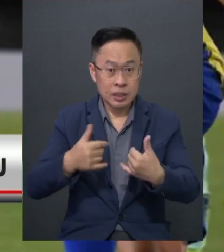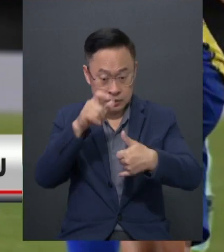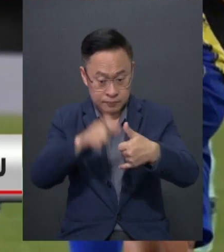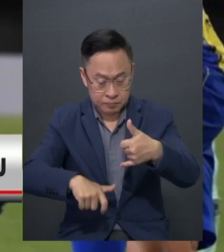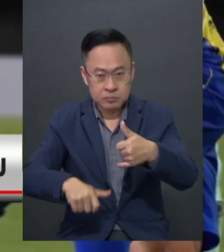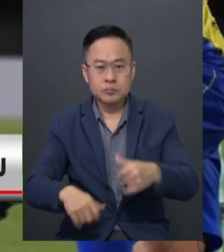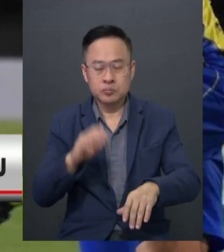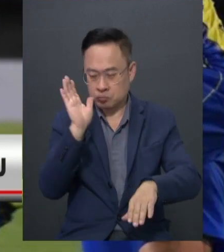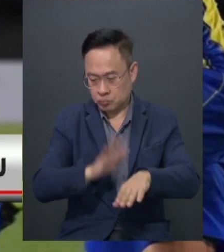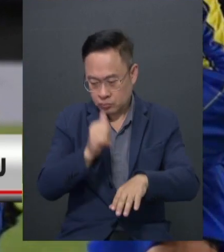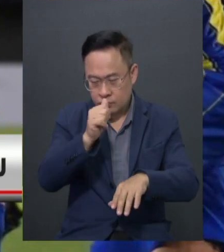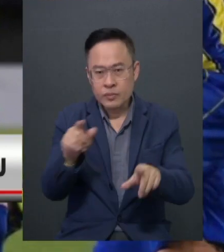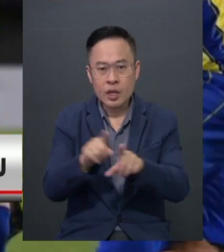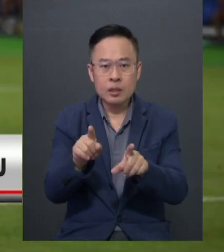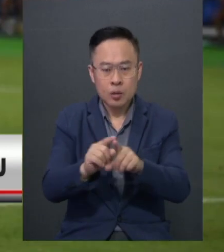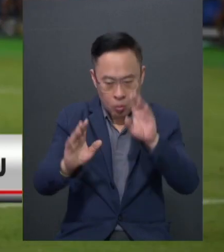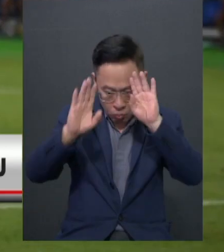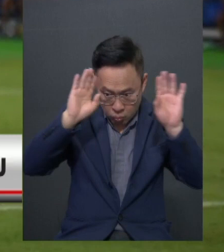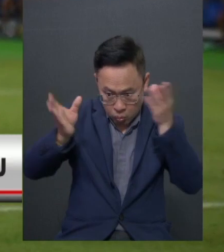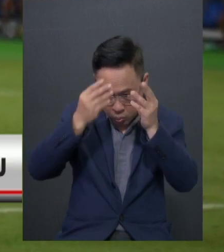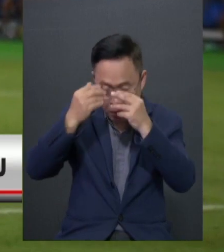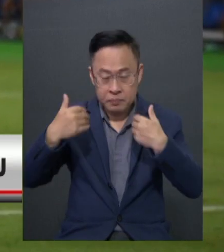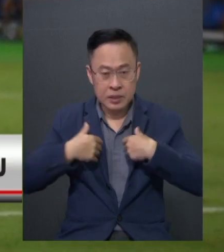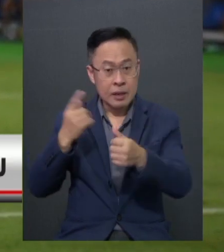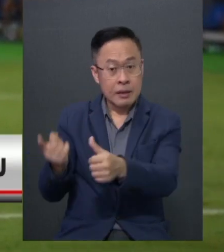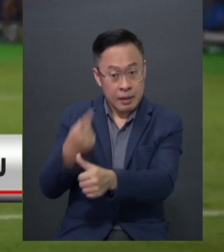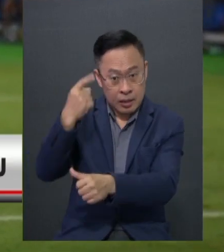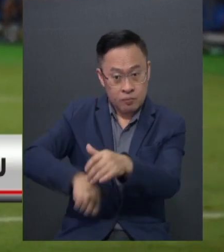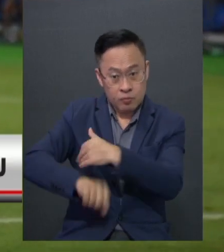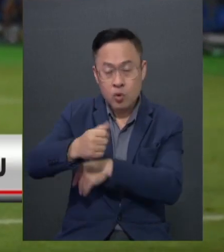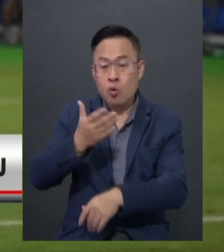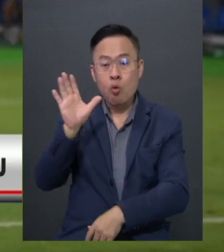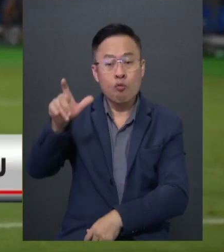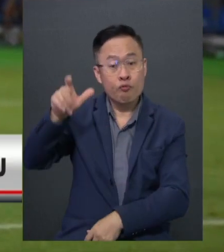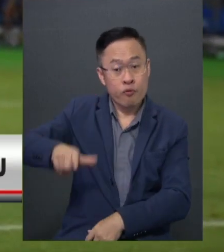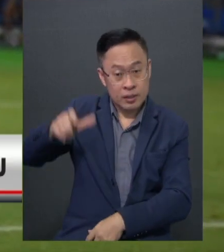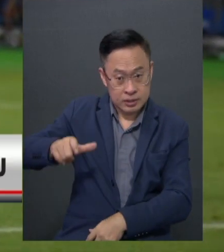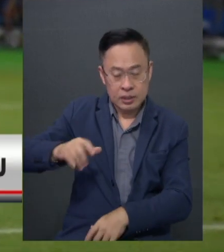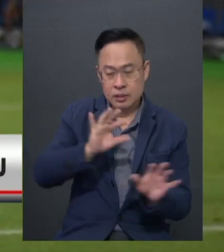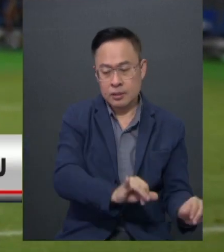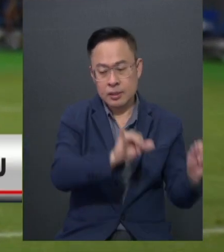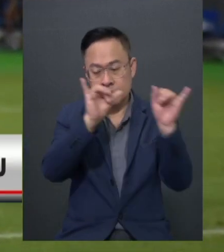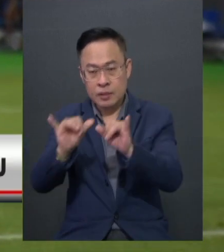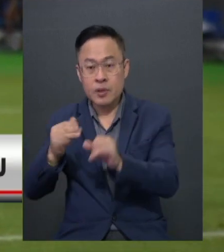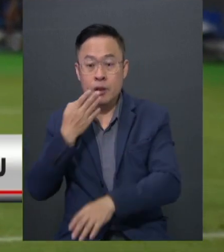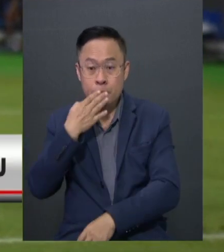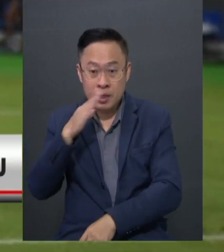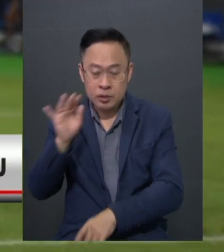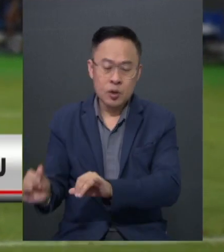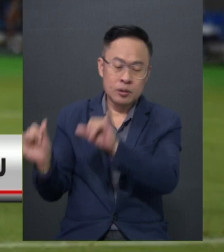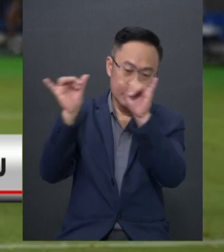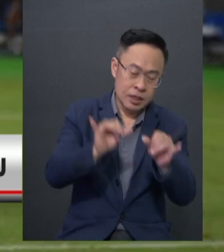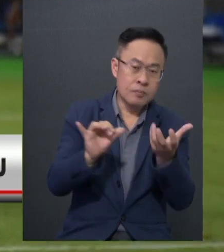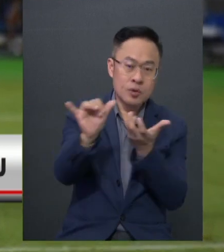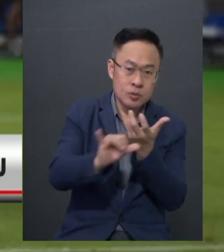แข้งมาแบบโชกโชว์เลยครับเริ่มต้นจากอินเตอร์นาเซลล์นะครับก่อนจะย้ายไปกับ osteryLeagueบราซิลนะฮะแล้วก็บินมาที่